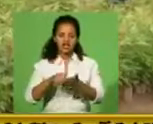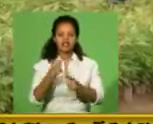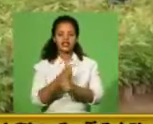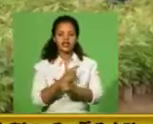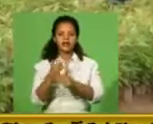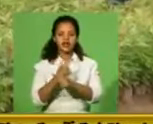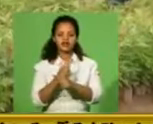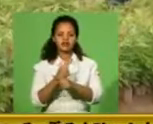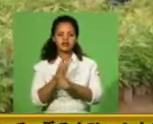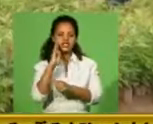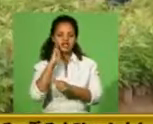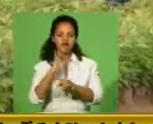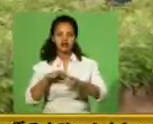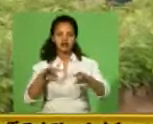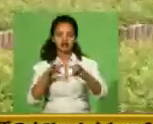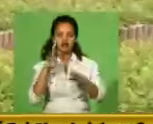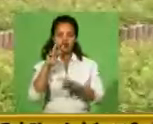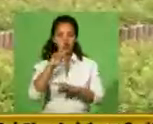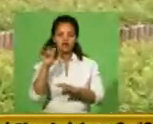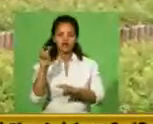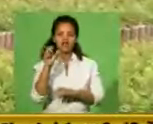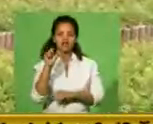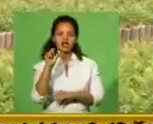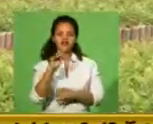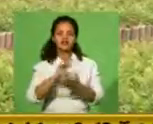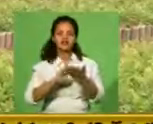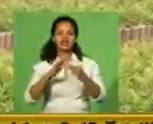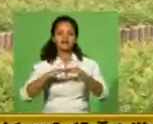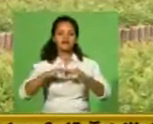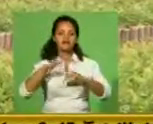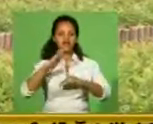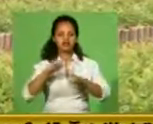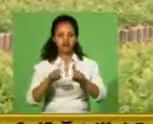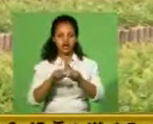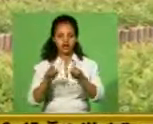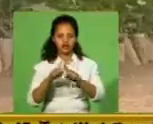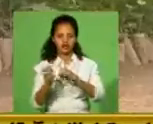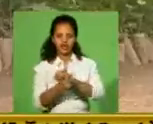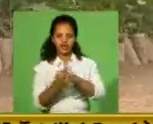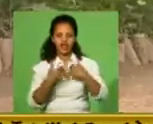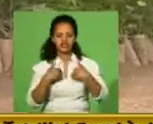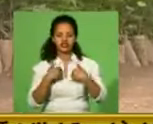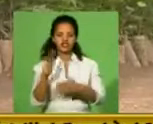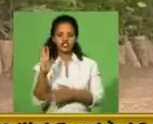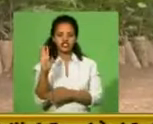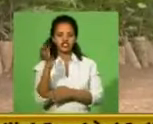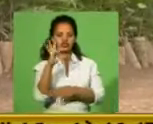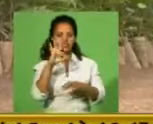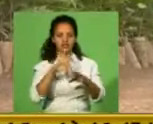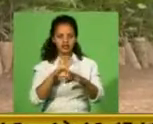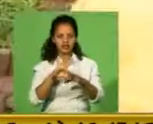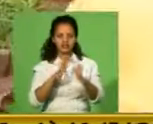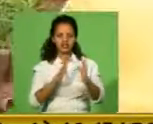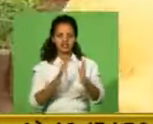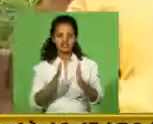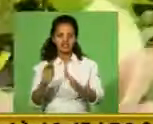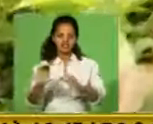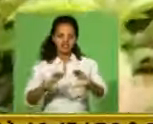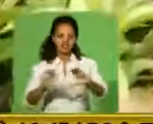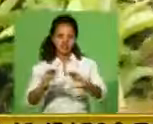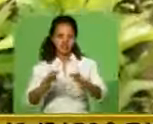ተግባራትም በሲዳማ ዞን ከ211 ሚሊዮን በላይ የተለያዩ ዝርያ ያላቸውን ችግኞች ለመትከልም ዝግጅት